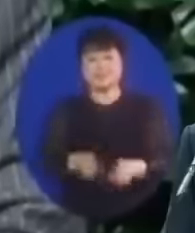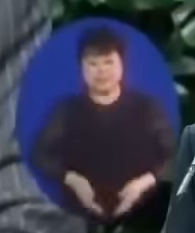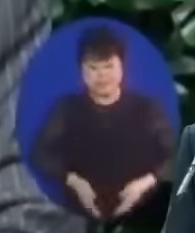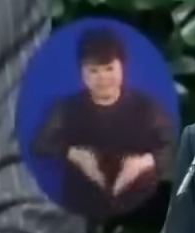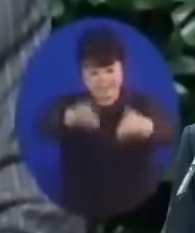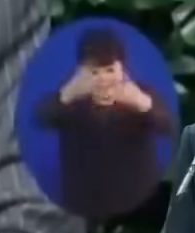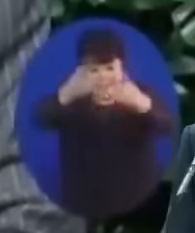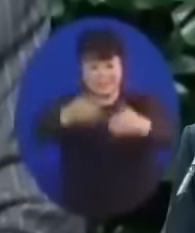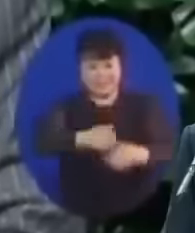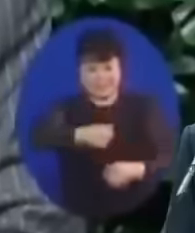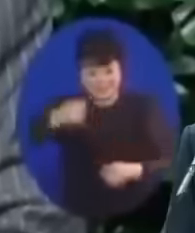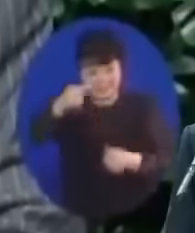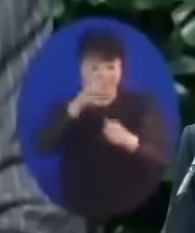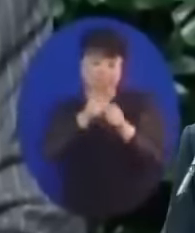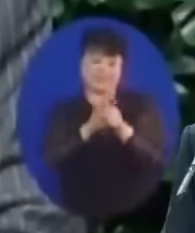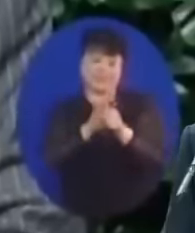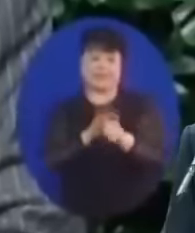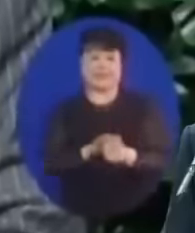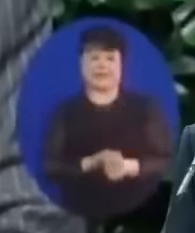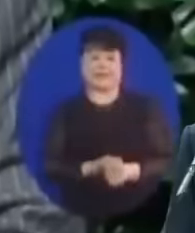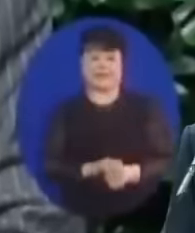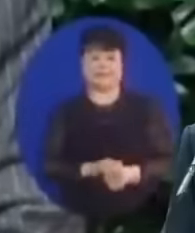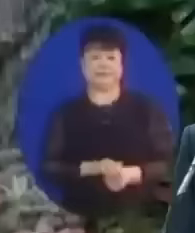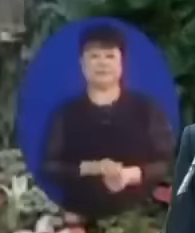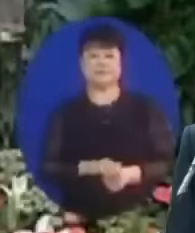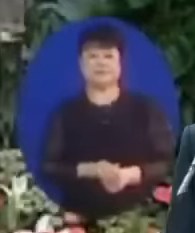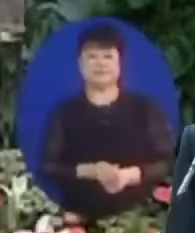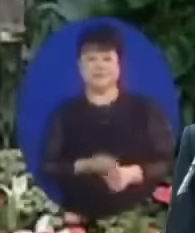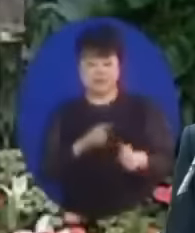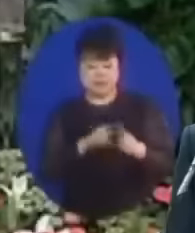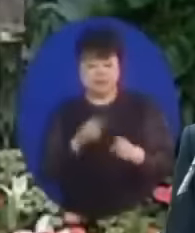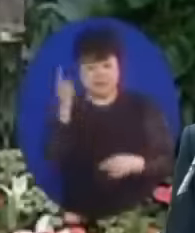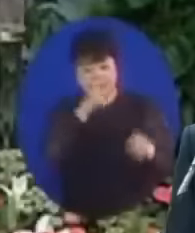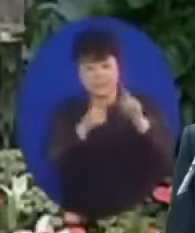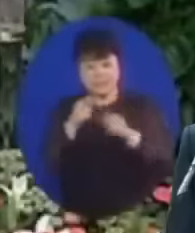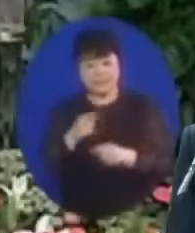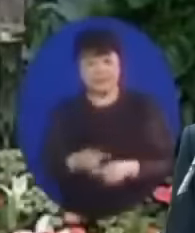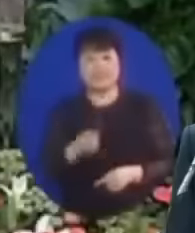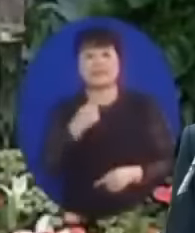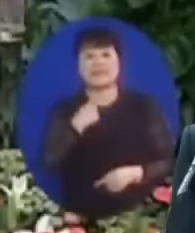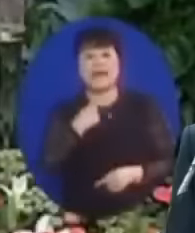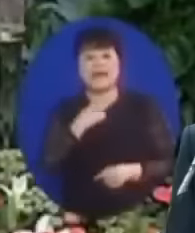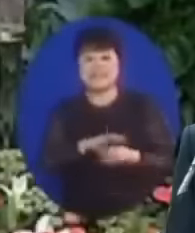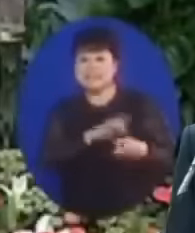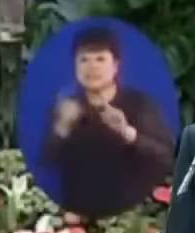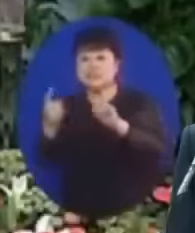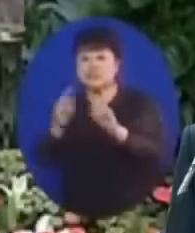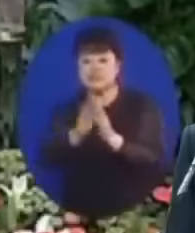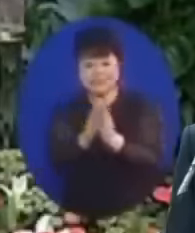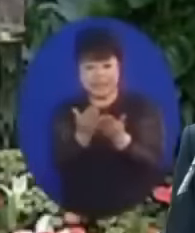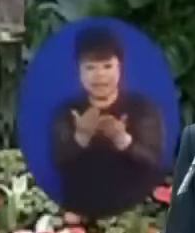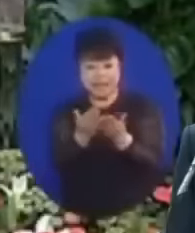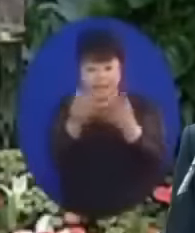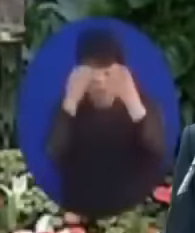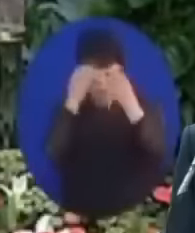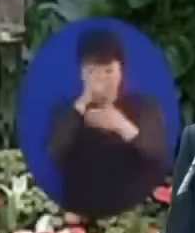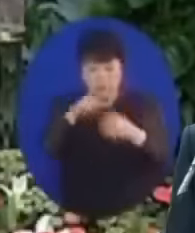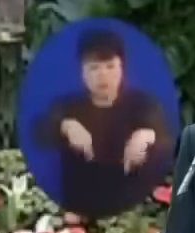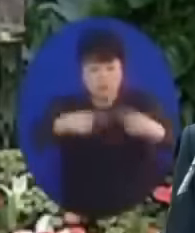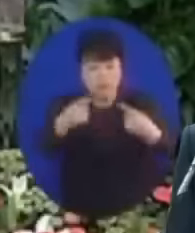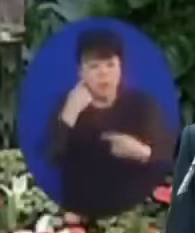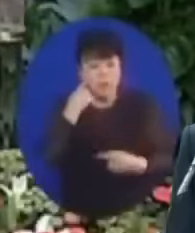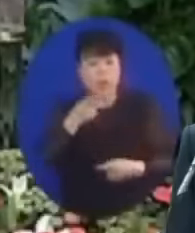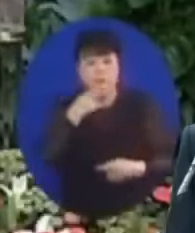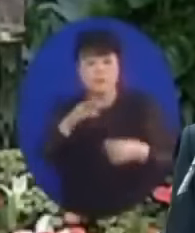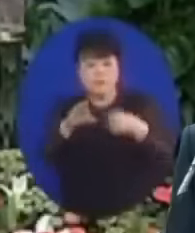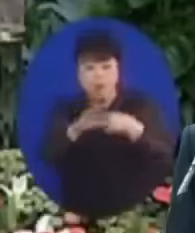길을 취하도록 하신 것입니다. 헨리 나우에는 상처 입은 치유라는 책에서 이렇게 말했습니다. 고난 속으로 들어가 보지